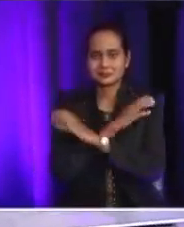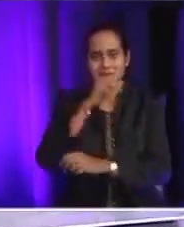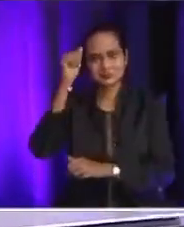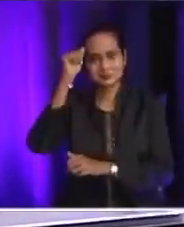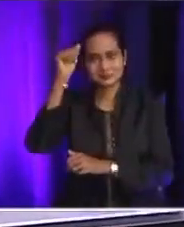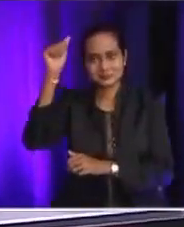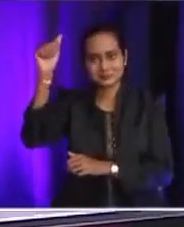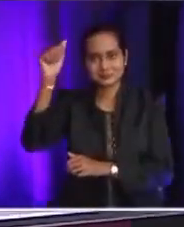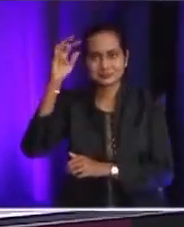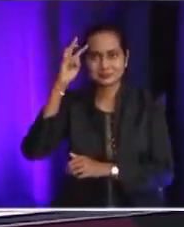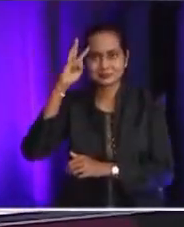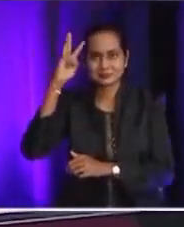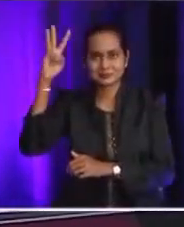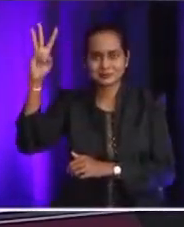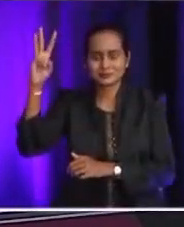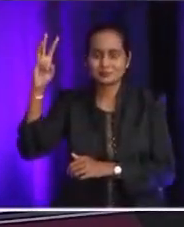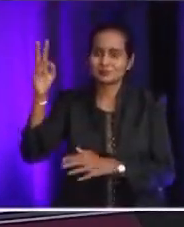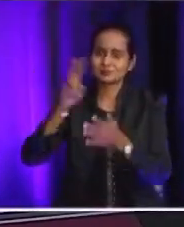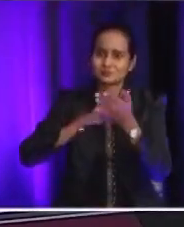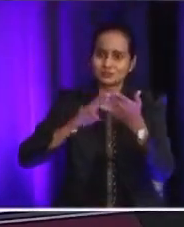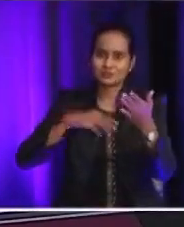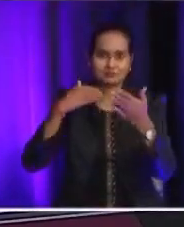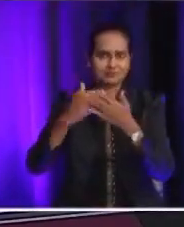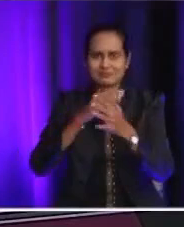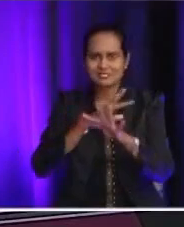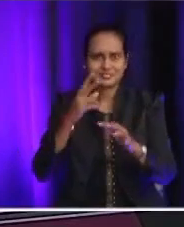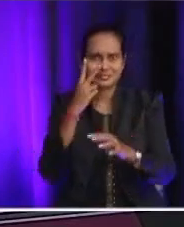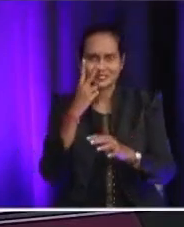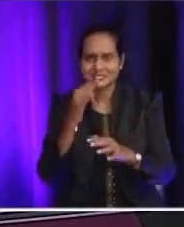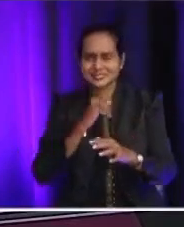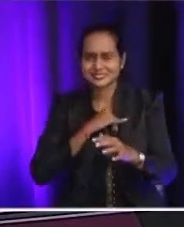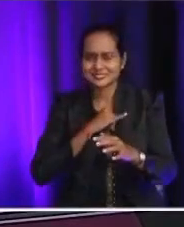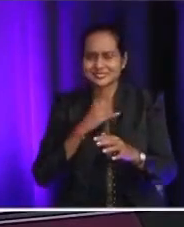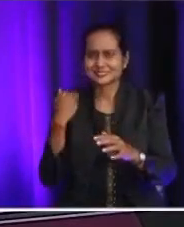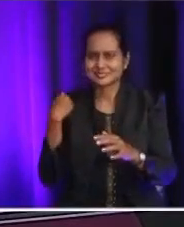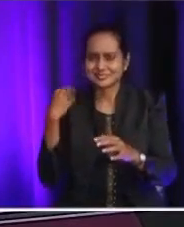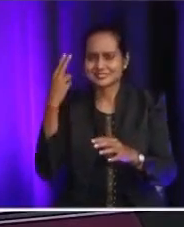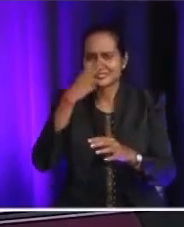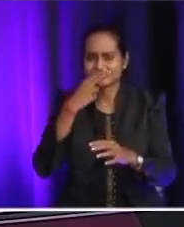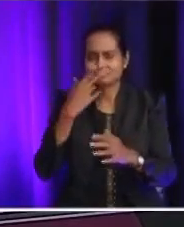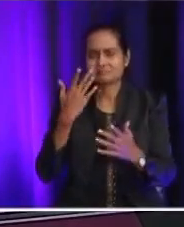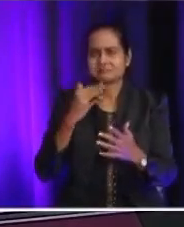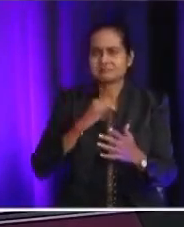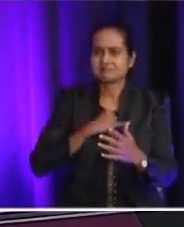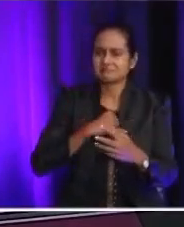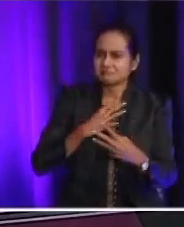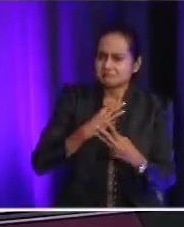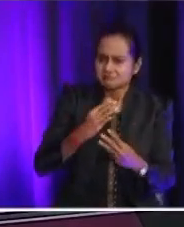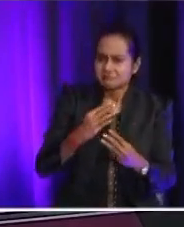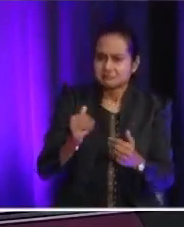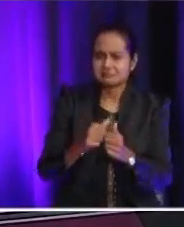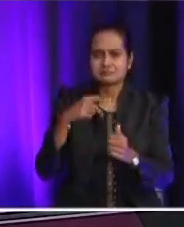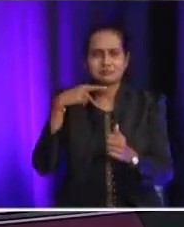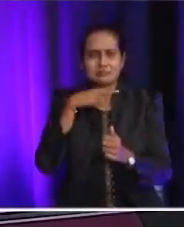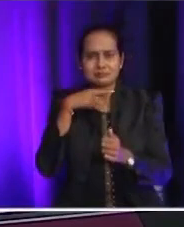Wah, membaca sampai tak nampak saya lalu di depan ya. Minta maaf Puan, muka apa? Saya cukup tertarik dengan petikan daripada puisi Aku